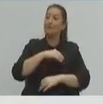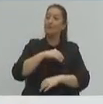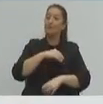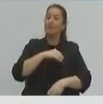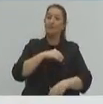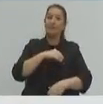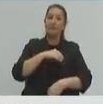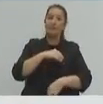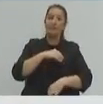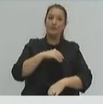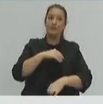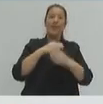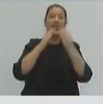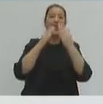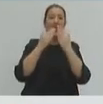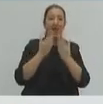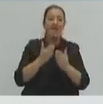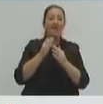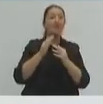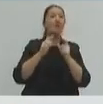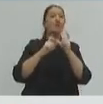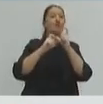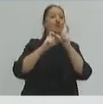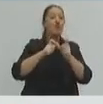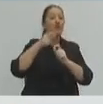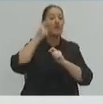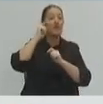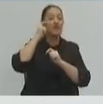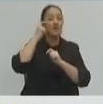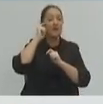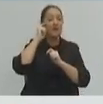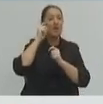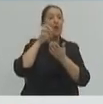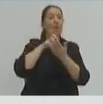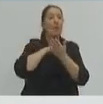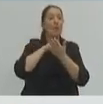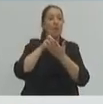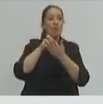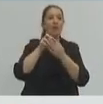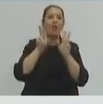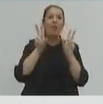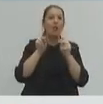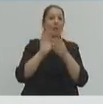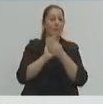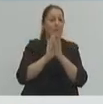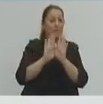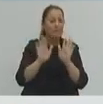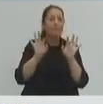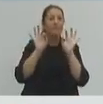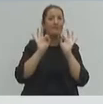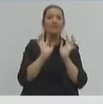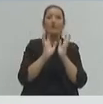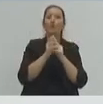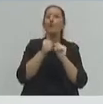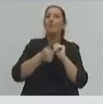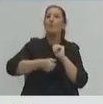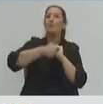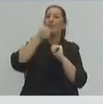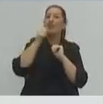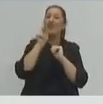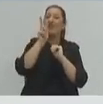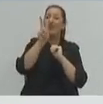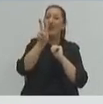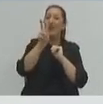Evet, soru önergesi kısmını tamamladık. Şimdi grup başkan vekillerimizi